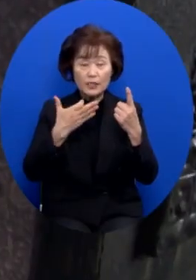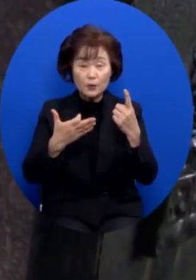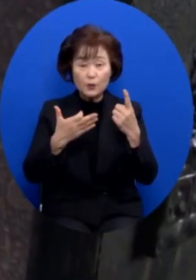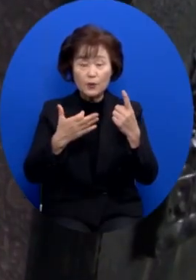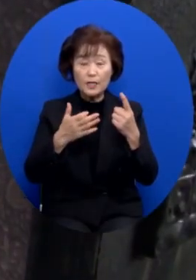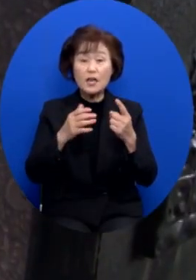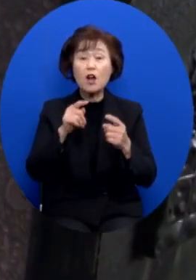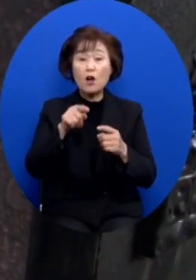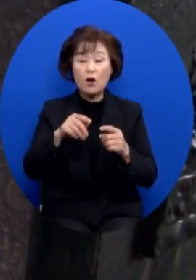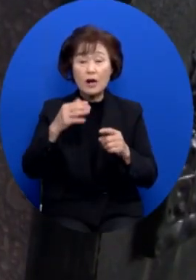방문하기도 했습니다